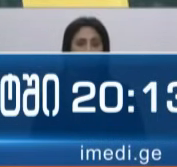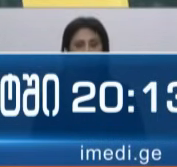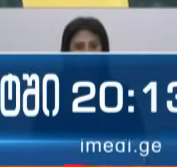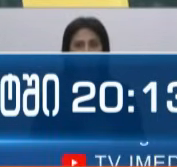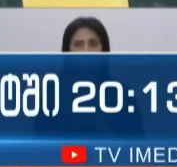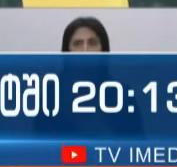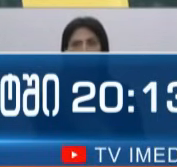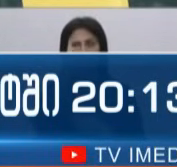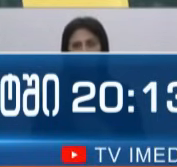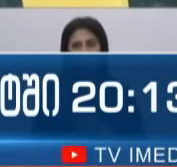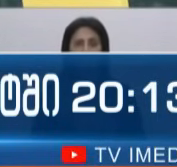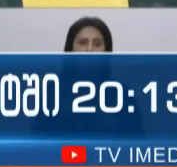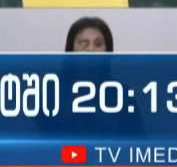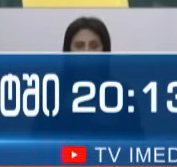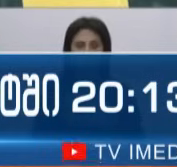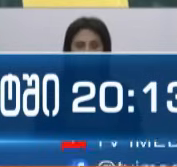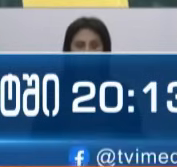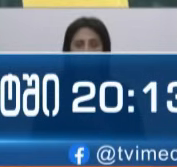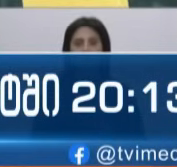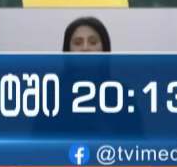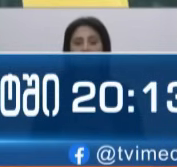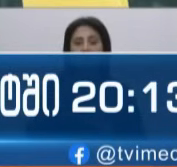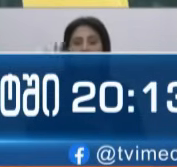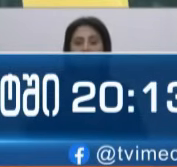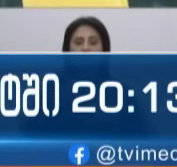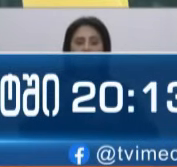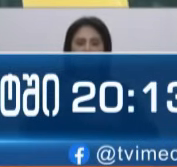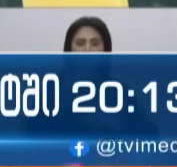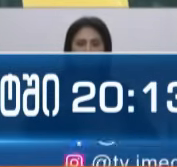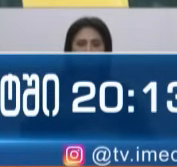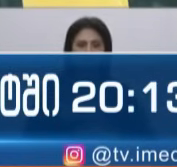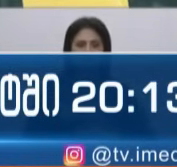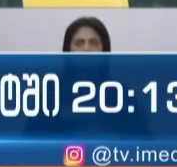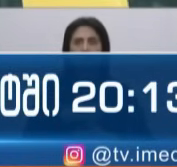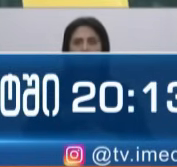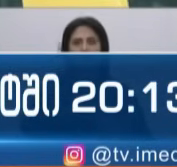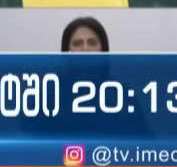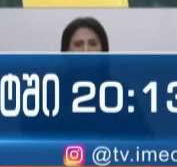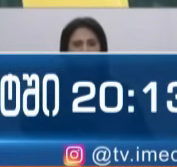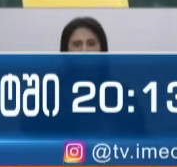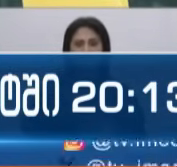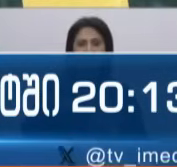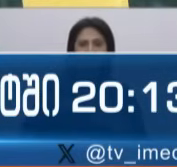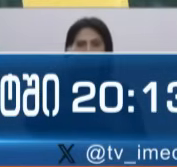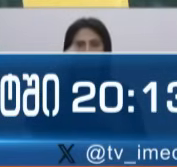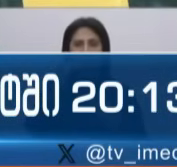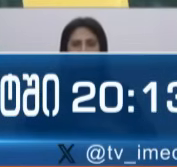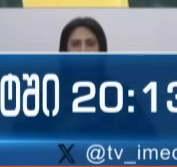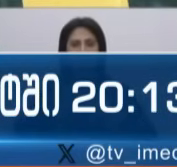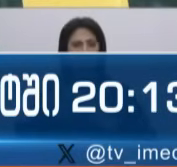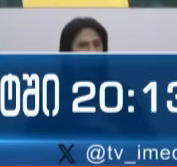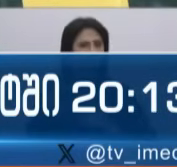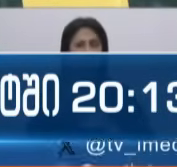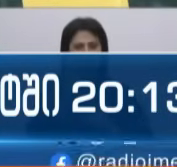ვიცნობდი ერთი ხელისუფლებიდანაც და მეორე ხელისუფლებიდანაც. გამორჩეულებს შრომისმოყვარეობით, იდეებით, სამოქალაქო პოზიციებით, პროფესიონალებით